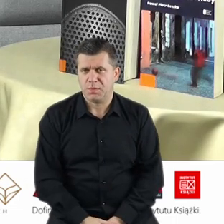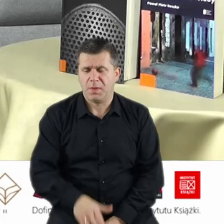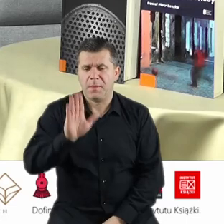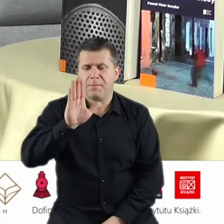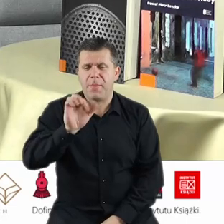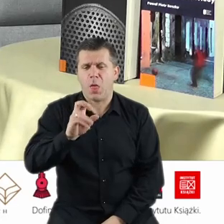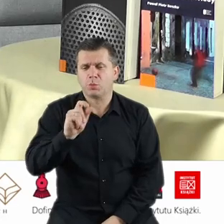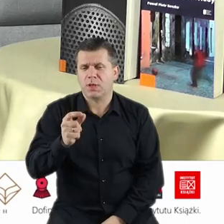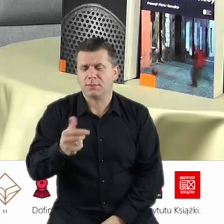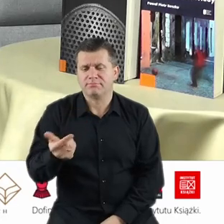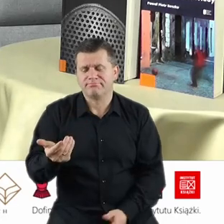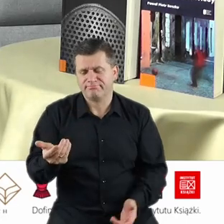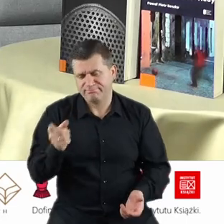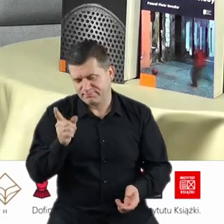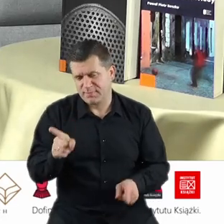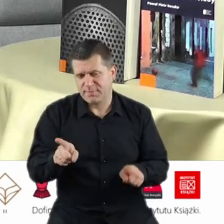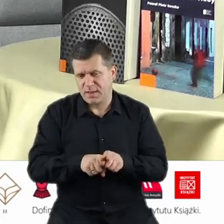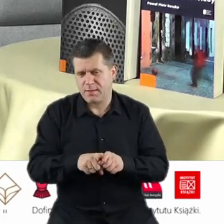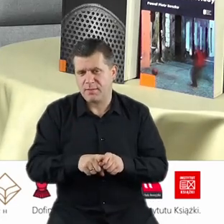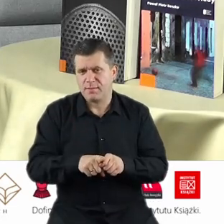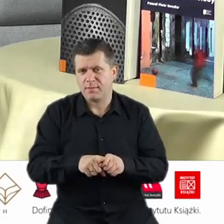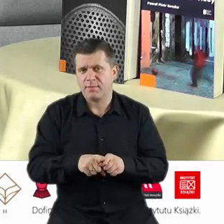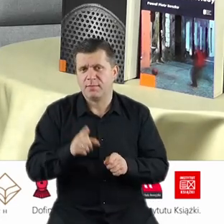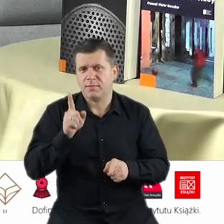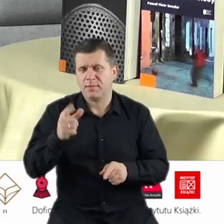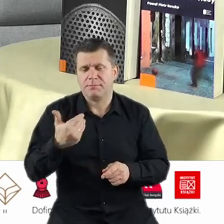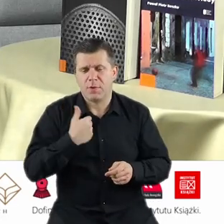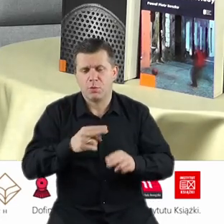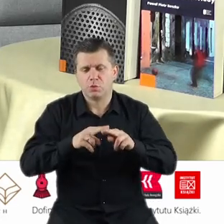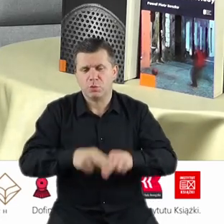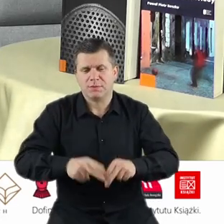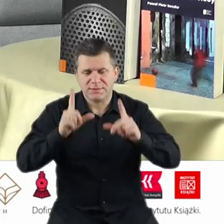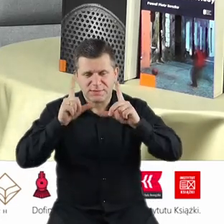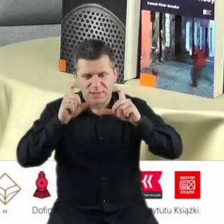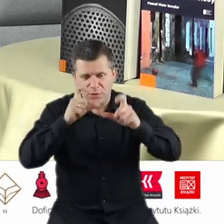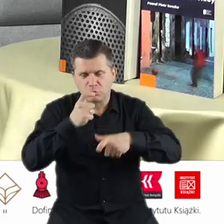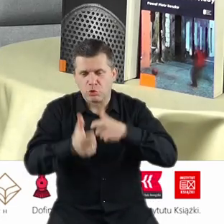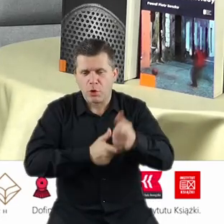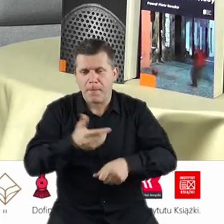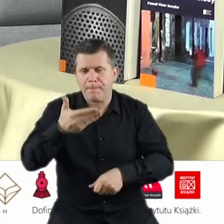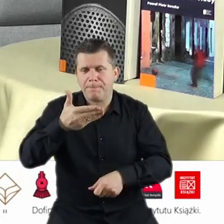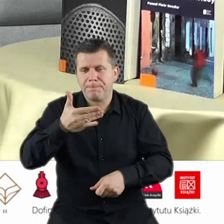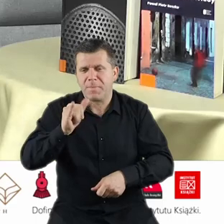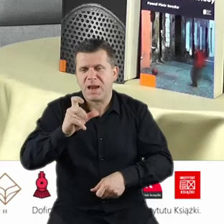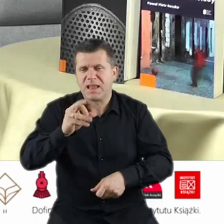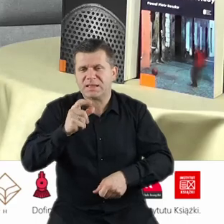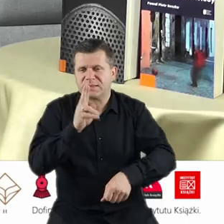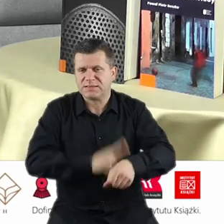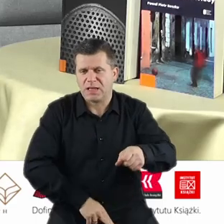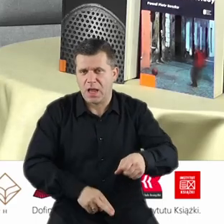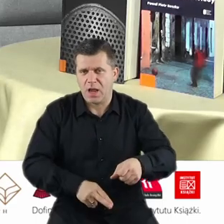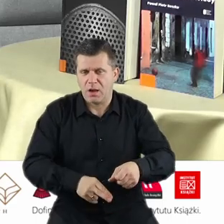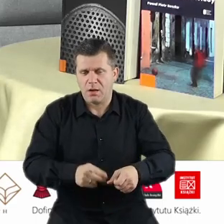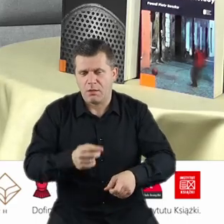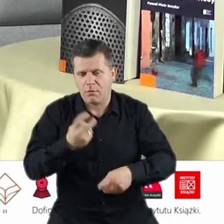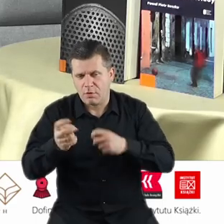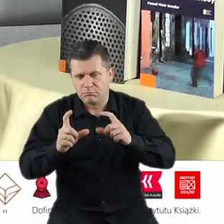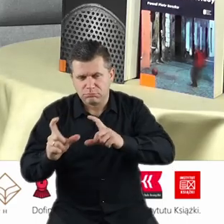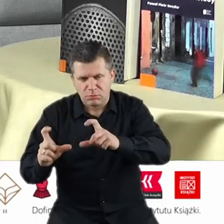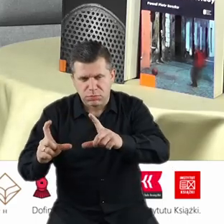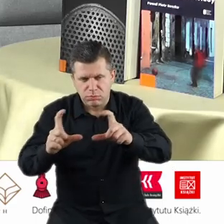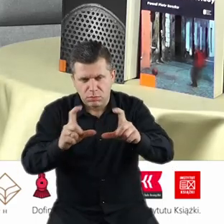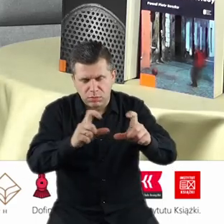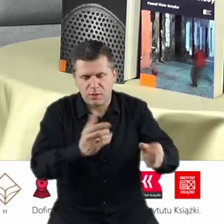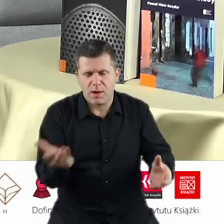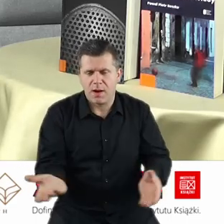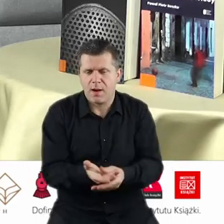Zresztą Bełżec nie wyglądał lepiej wtedy, ponieważ tak się składa, że zostały zdjęcia zrobione przez milicjantów, którzy organizowali obławy na